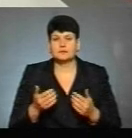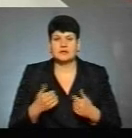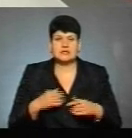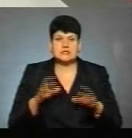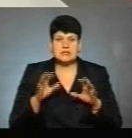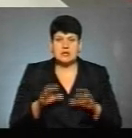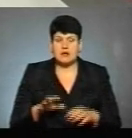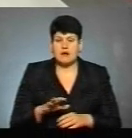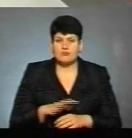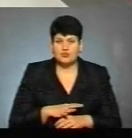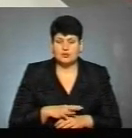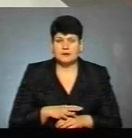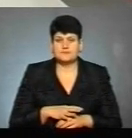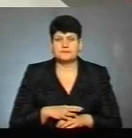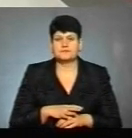стаття була тоді,